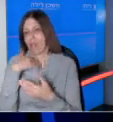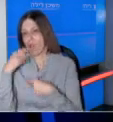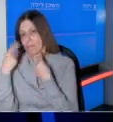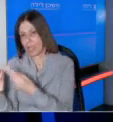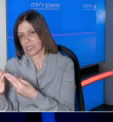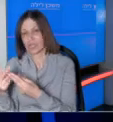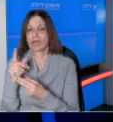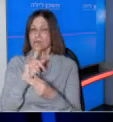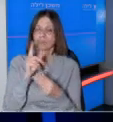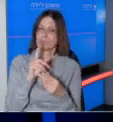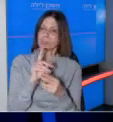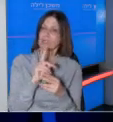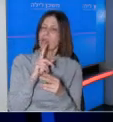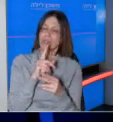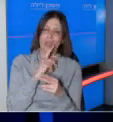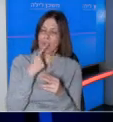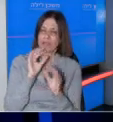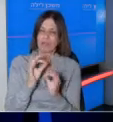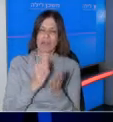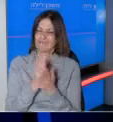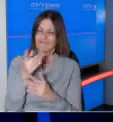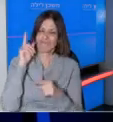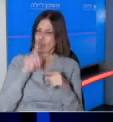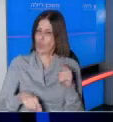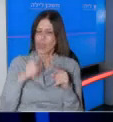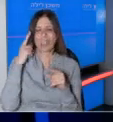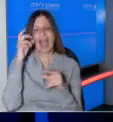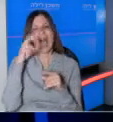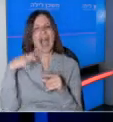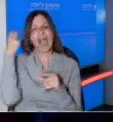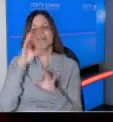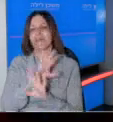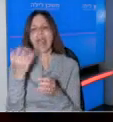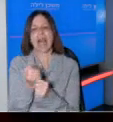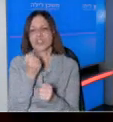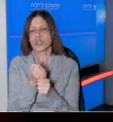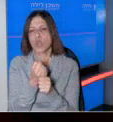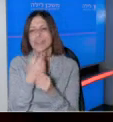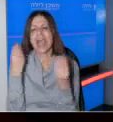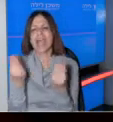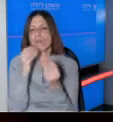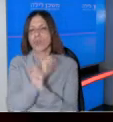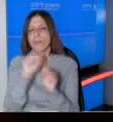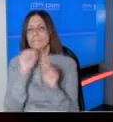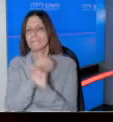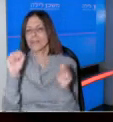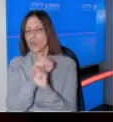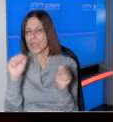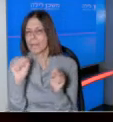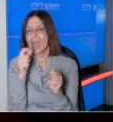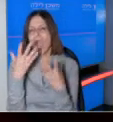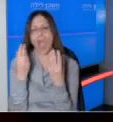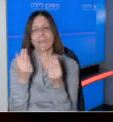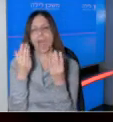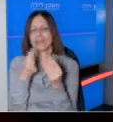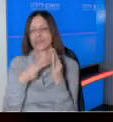דרס אותו בעדינות. אתה חוטא לאמת, ואתה יודע את זה, כי הערבים, אין מה לעשות, הכמות פיגועים שהם עושים, היא הרבה הרבה